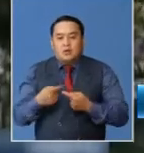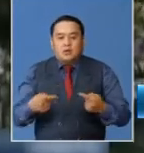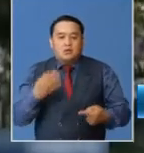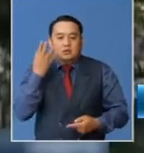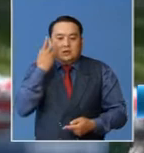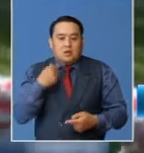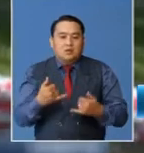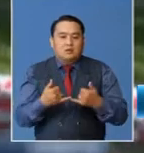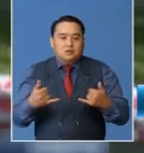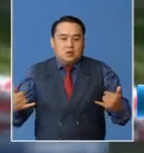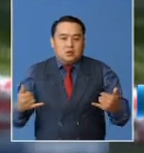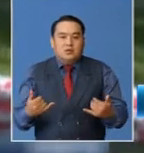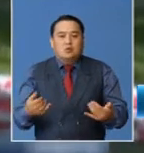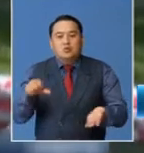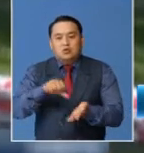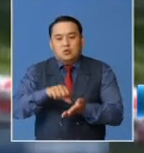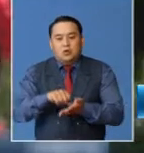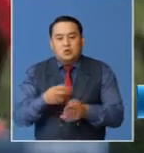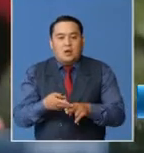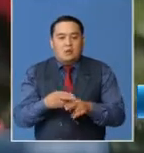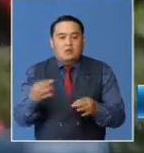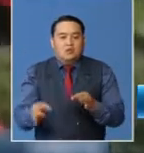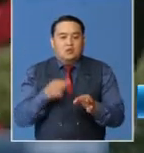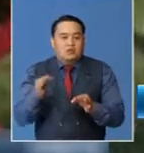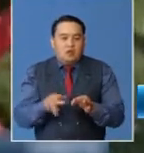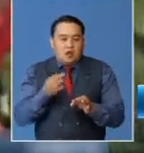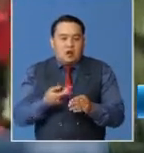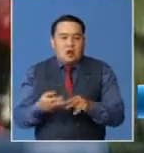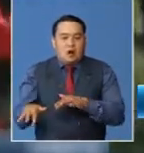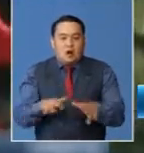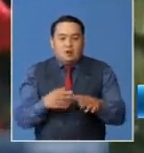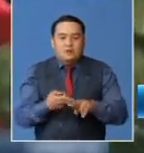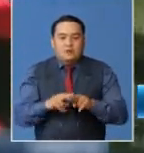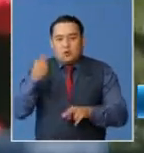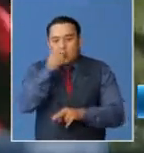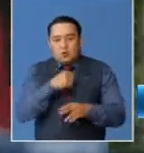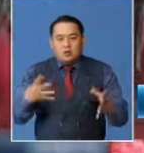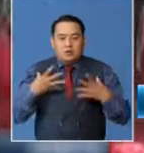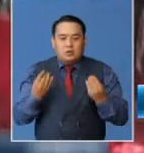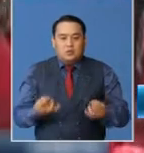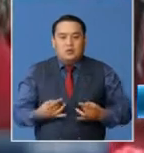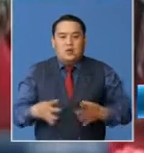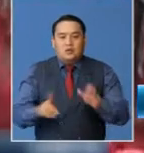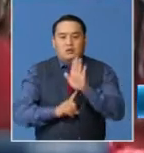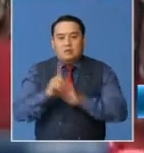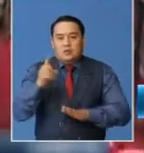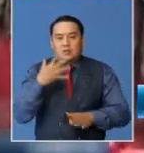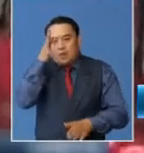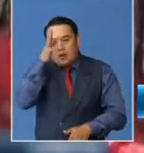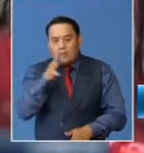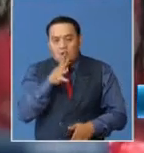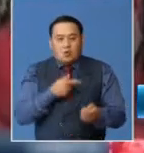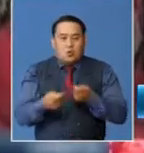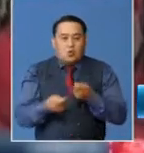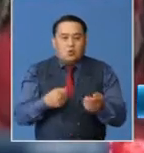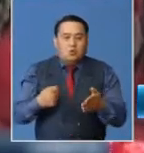разноцветные лоскуты ткани и принимали участие в самом шитье. Акция стартовала в этом году в дни празднования Наурыза, и за 5 месяцев